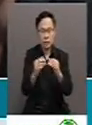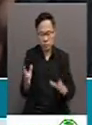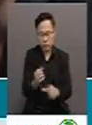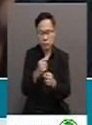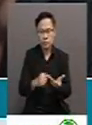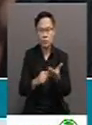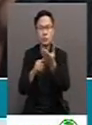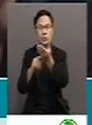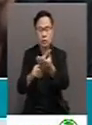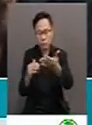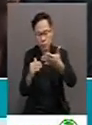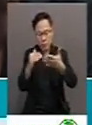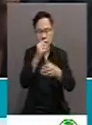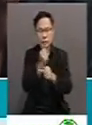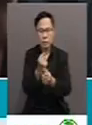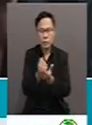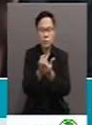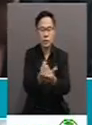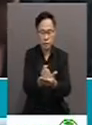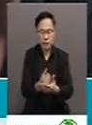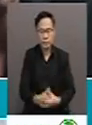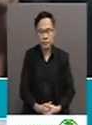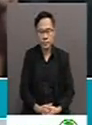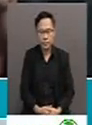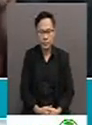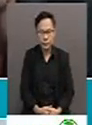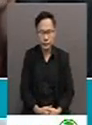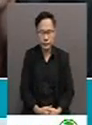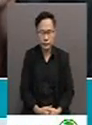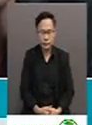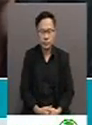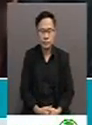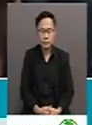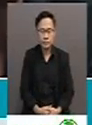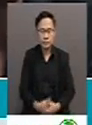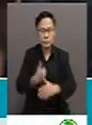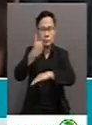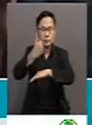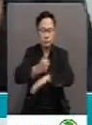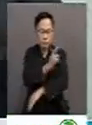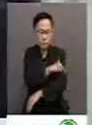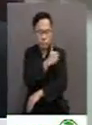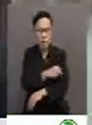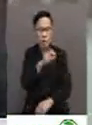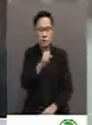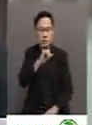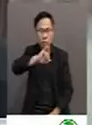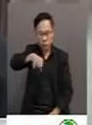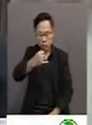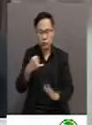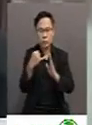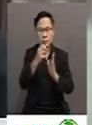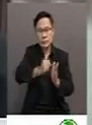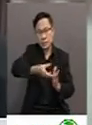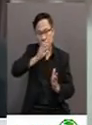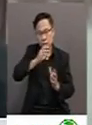แล้วก็อาจจะมีการช่วยเหลือได ้ครับส่วนทางด้านในแพทย์สาธารณสุขจังหวัดสระแก้วนะครับในแพทย์อภิรักษ์พิ